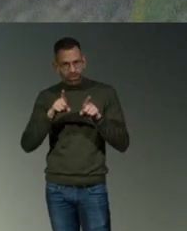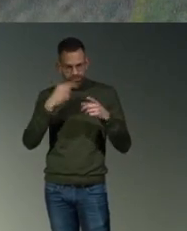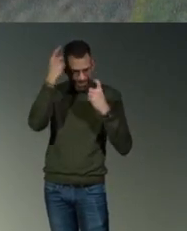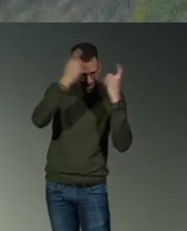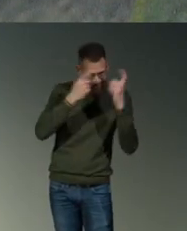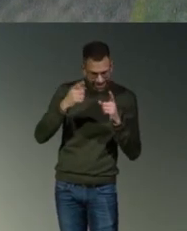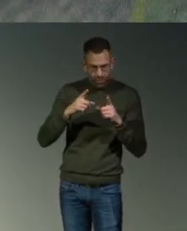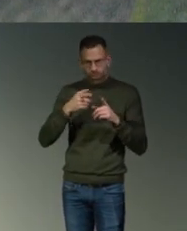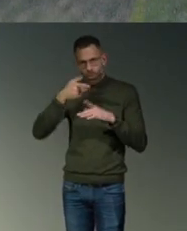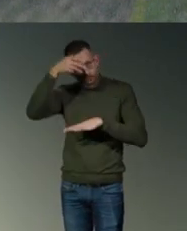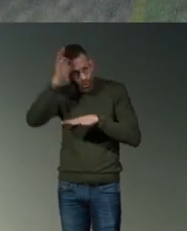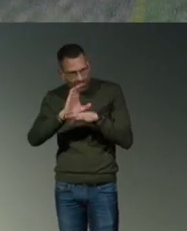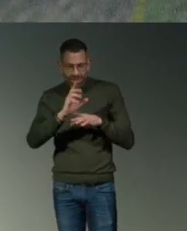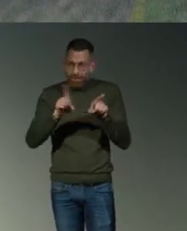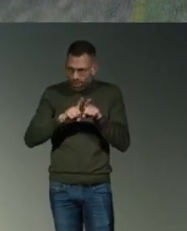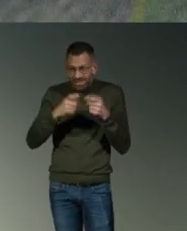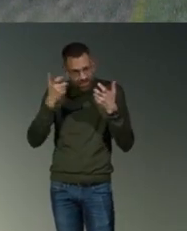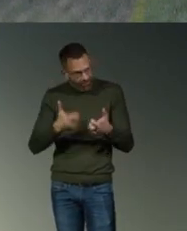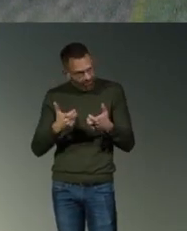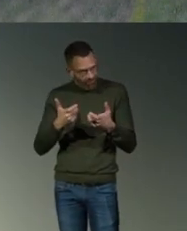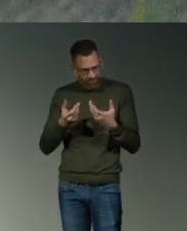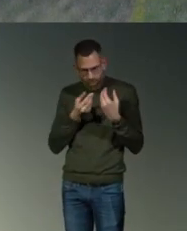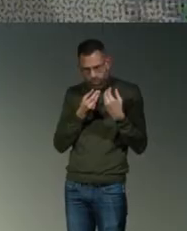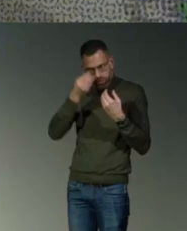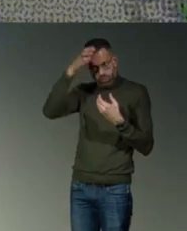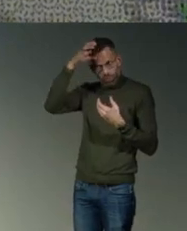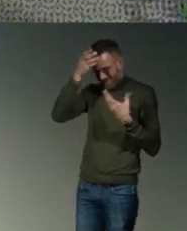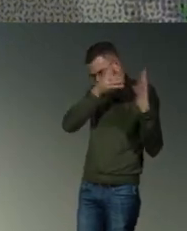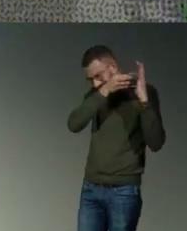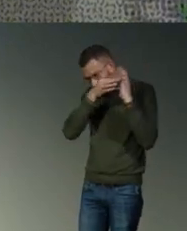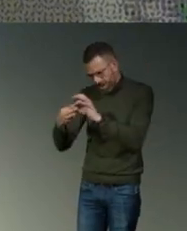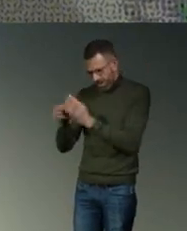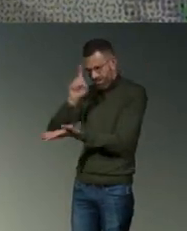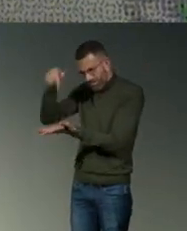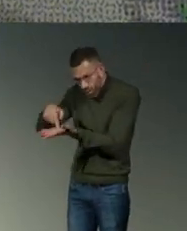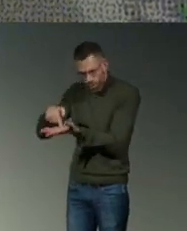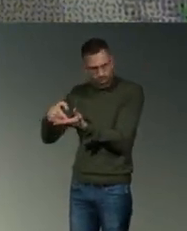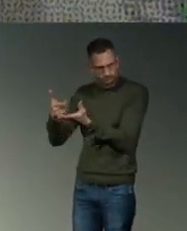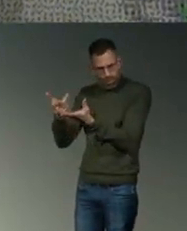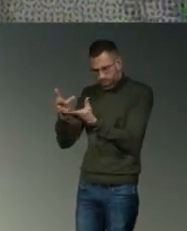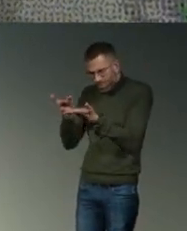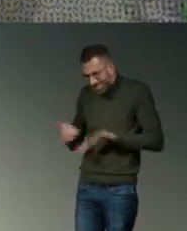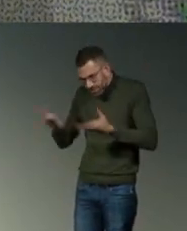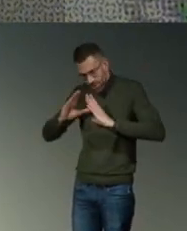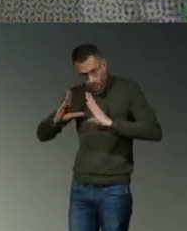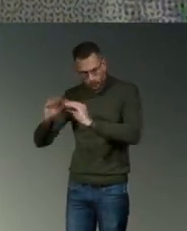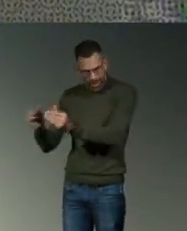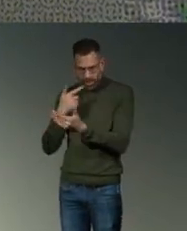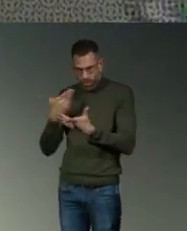venir territorialiser ce savoir pour rendre compte de ce qu'il veut dire.